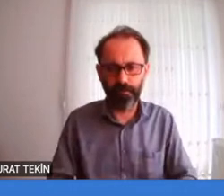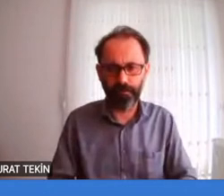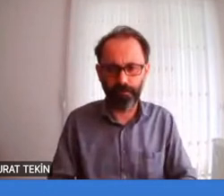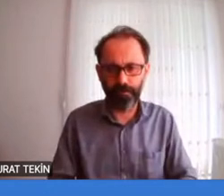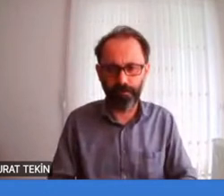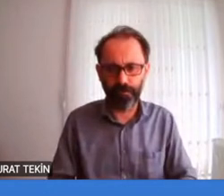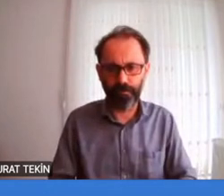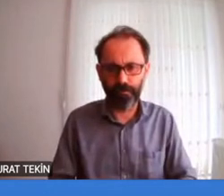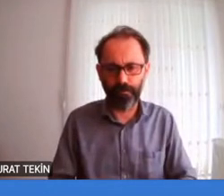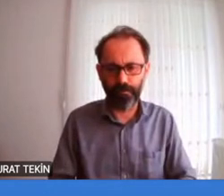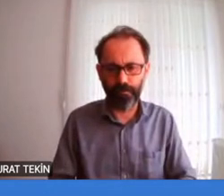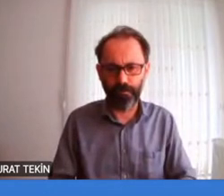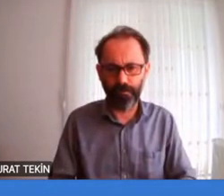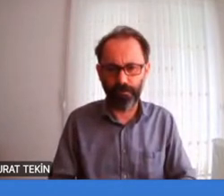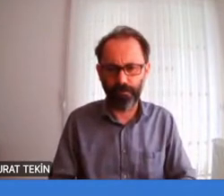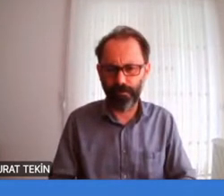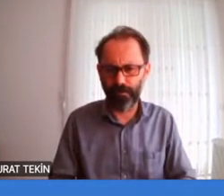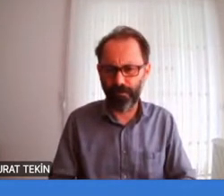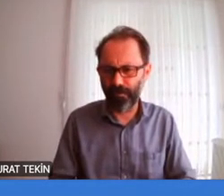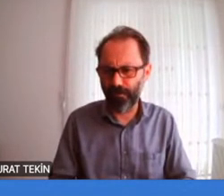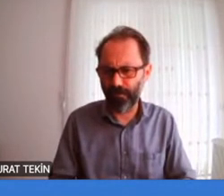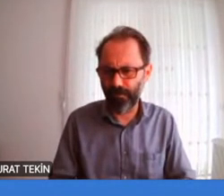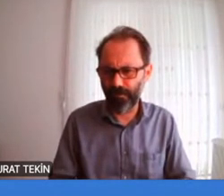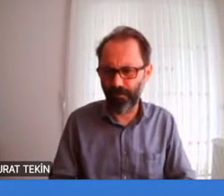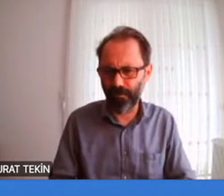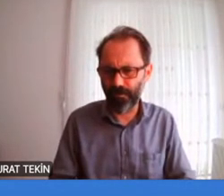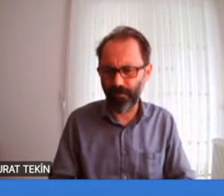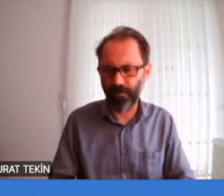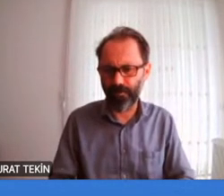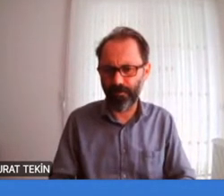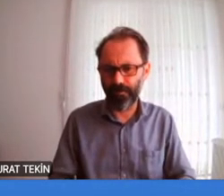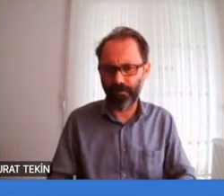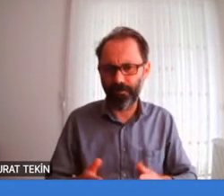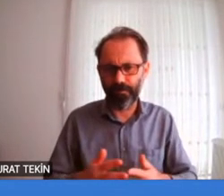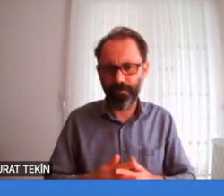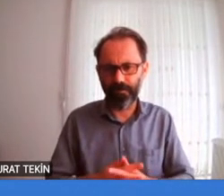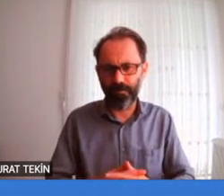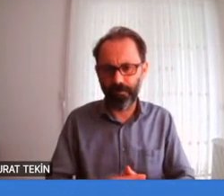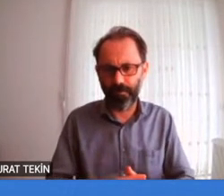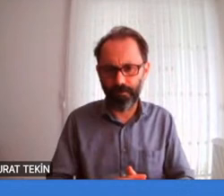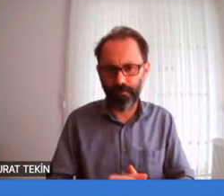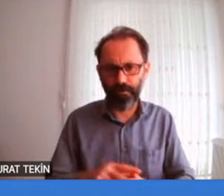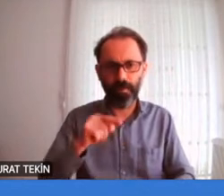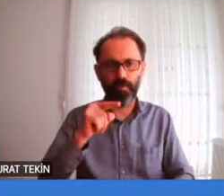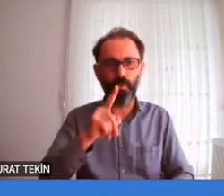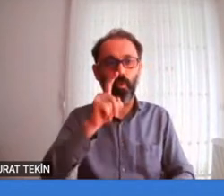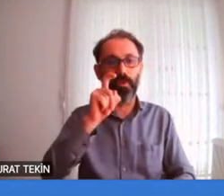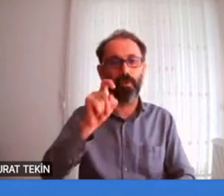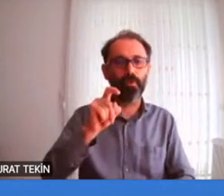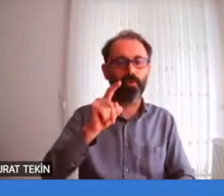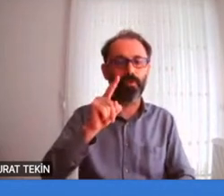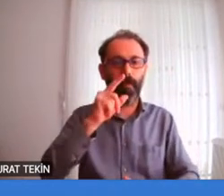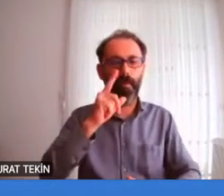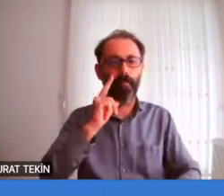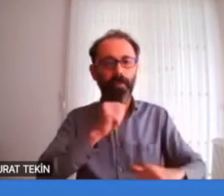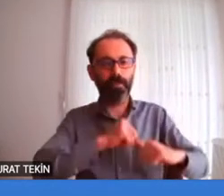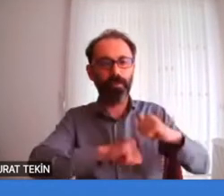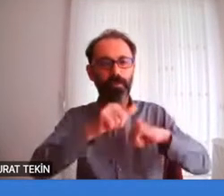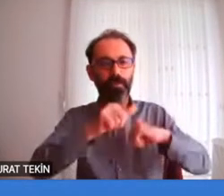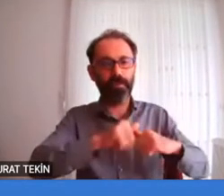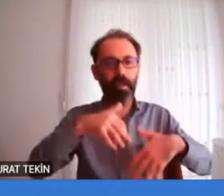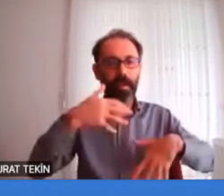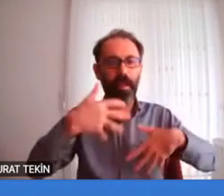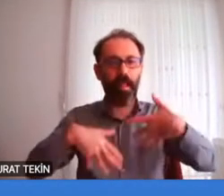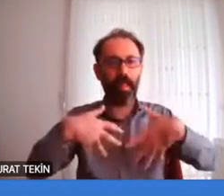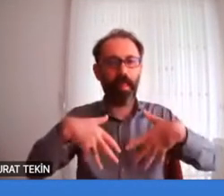gerçekten çok samimi bir ortamda görüşmemiz oluşmuştu. Onurlar Üniversitesi'nin engelli yer